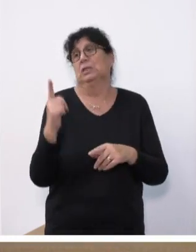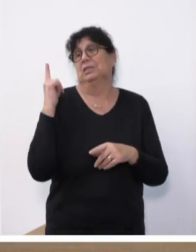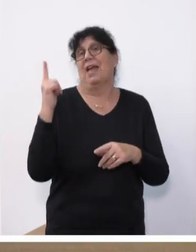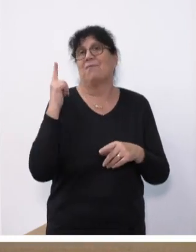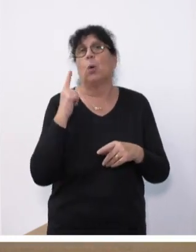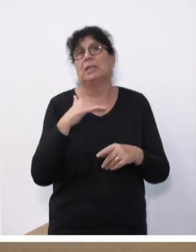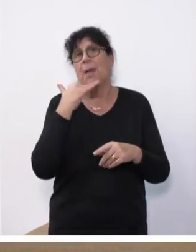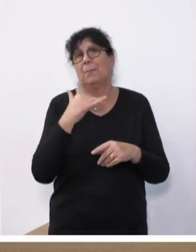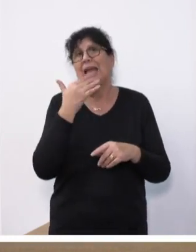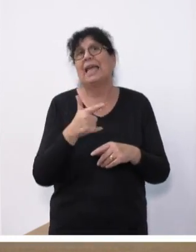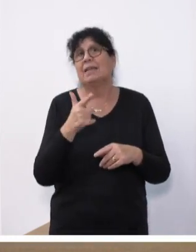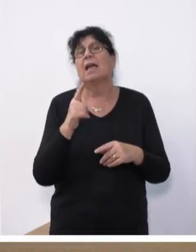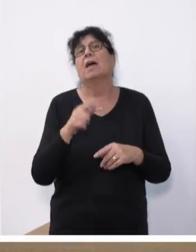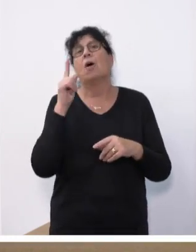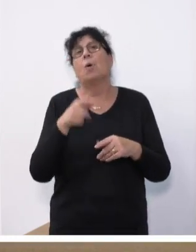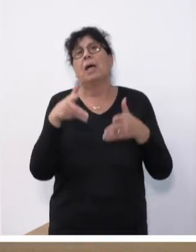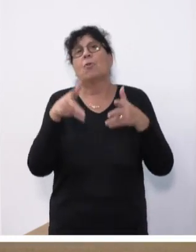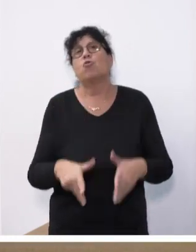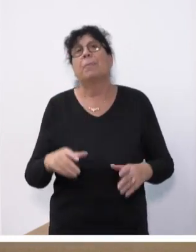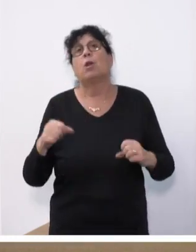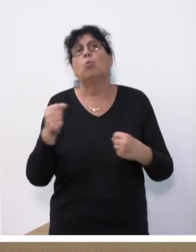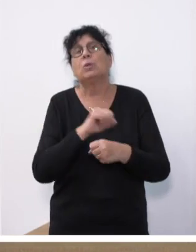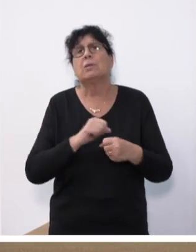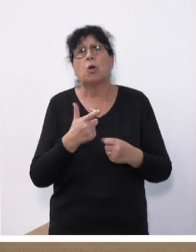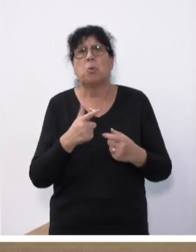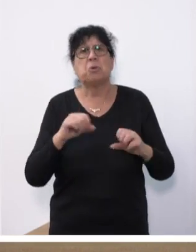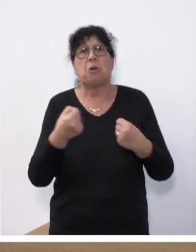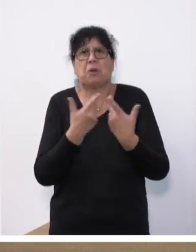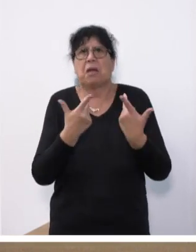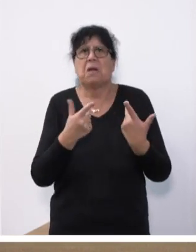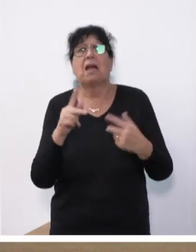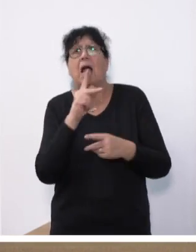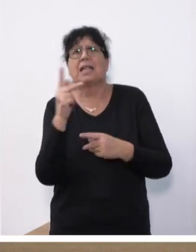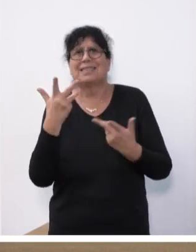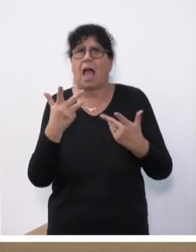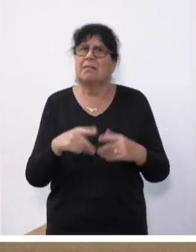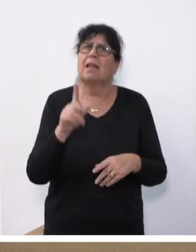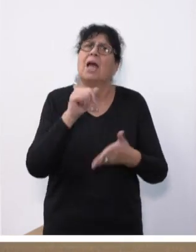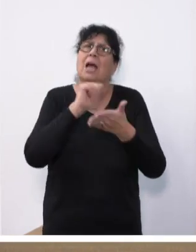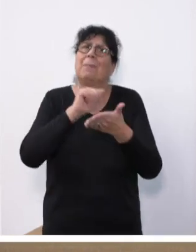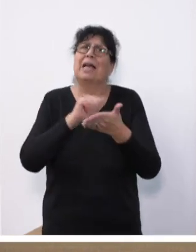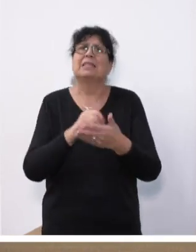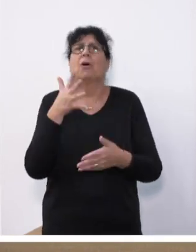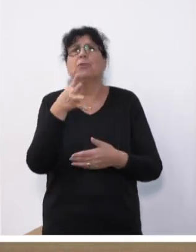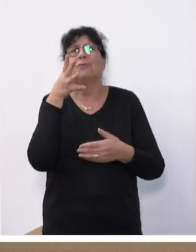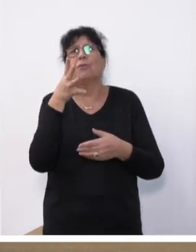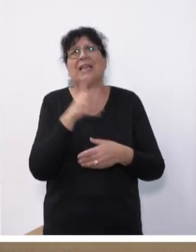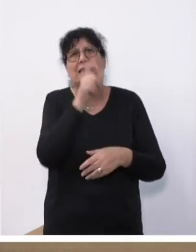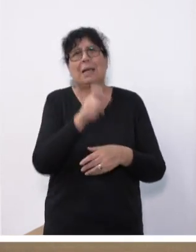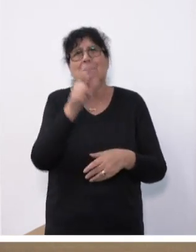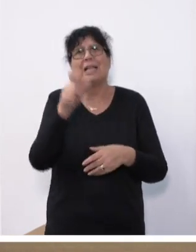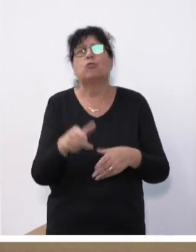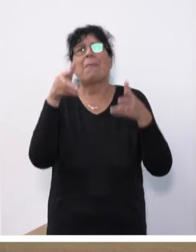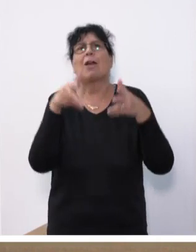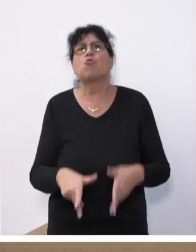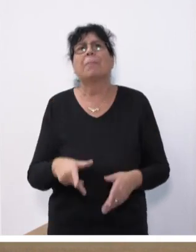vom Grubenunglück in Kasachstan, bei dem in weiten Teilen der Woken-Presse von 45 Menschen bei Grubenunglück getötet die Rede